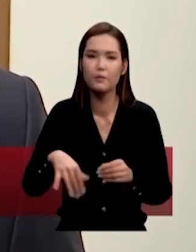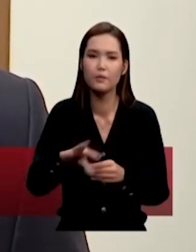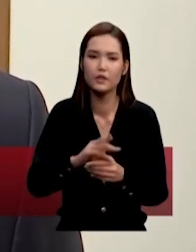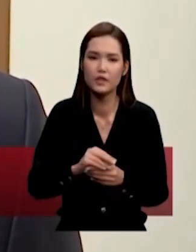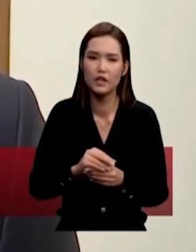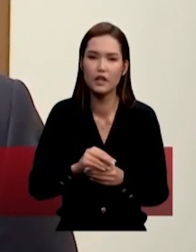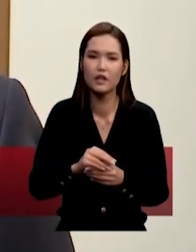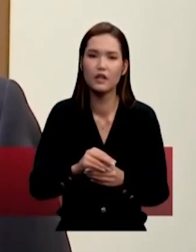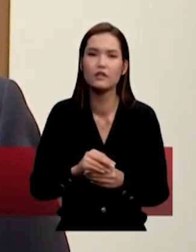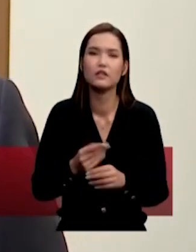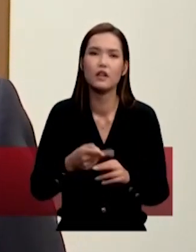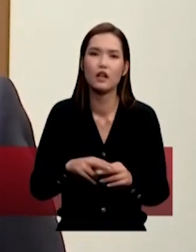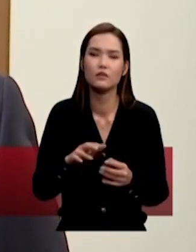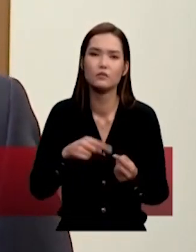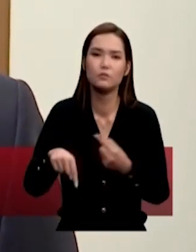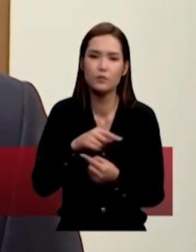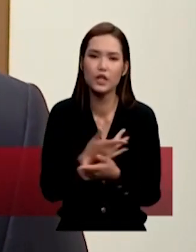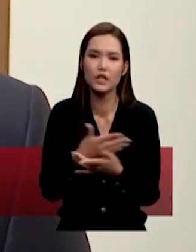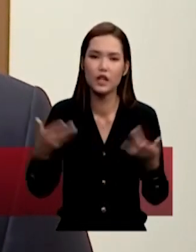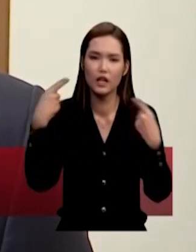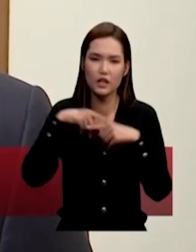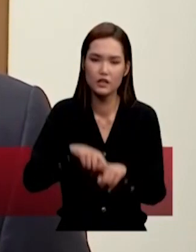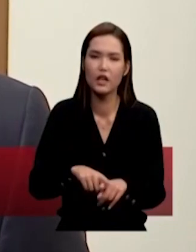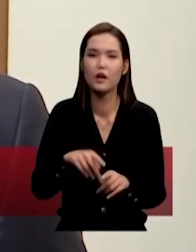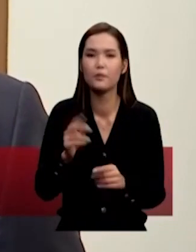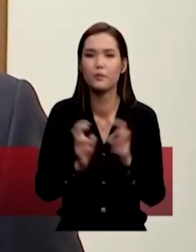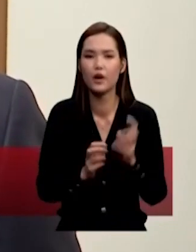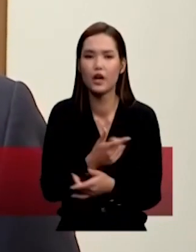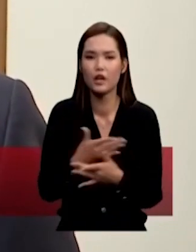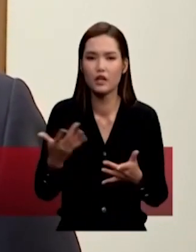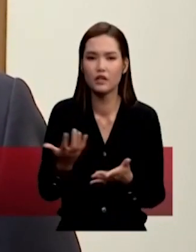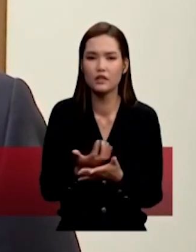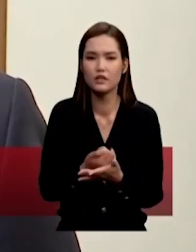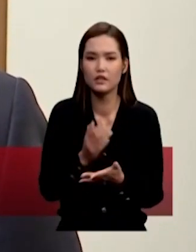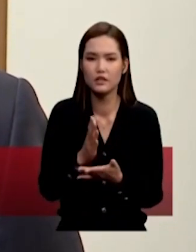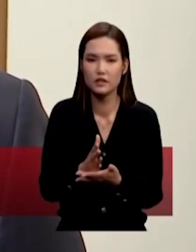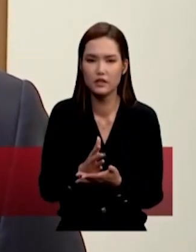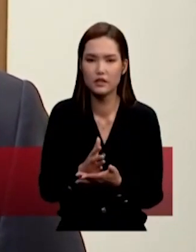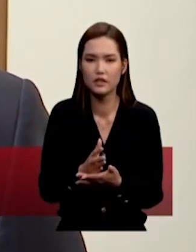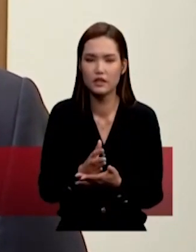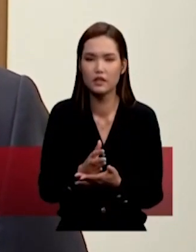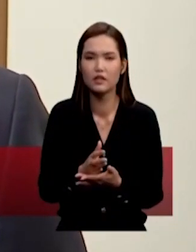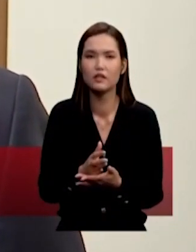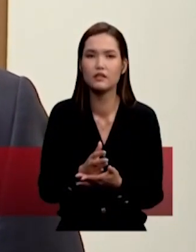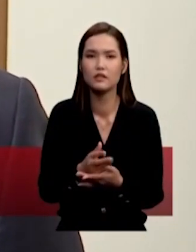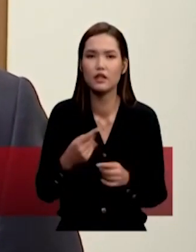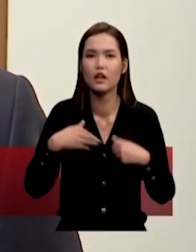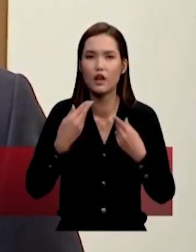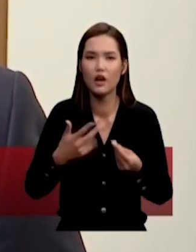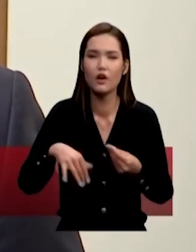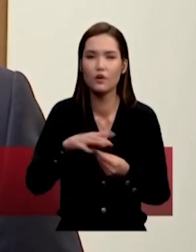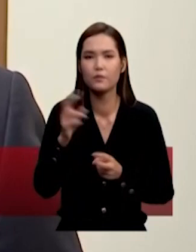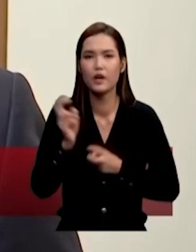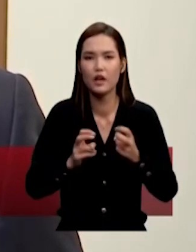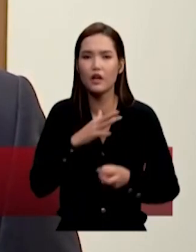заказов казахстанскому бизнесу, казахстанским обрабатывающим предприятиям, то это будет предполагать сильный рост обрабатывающей